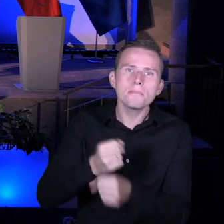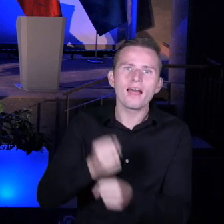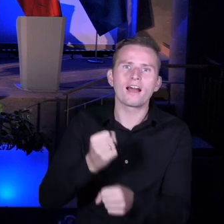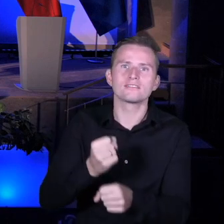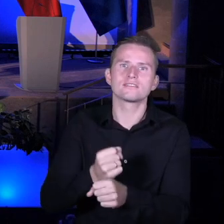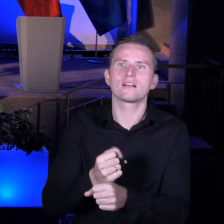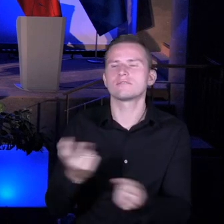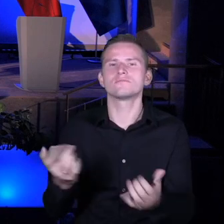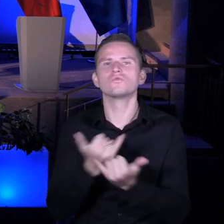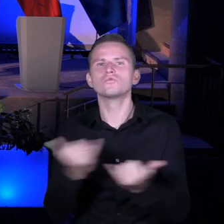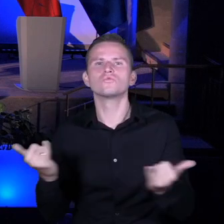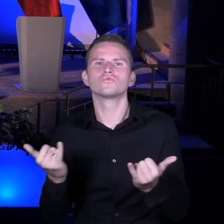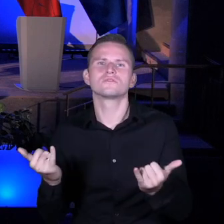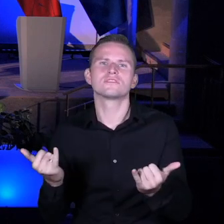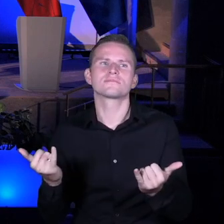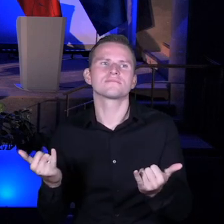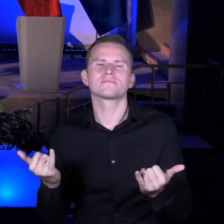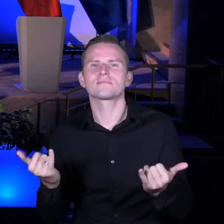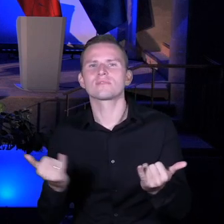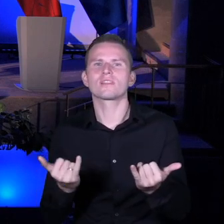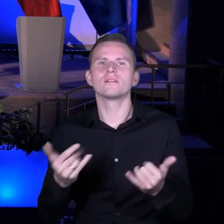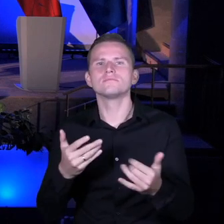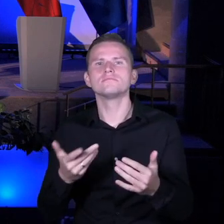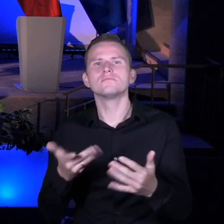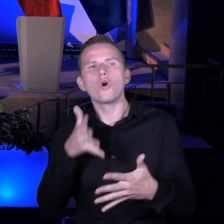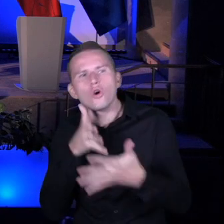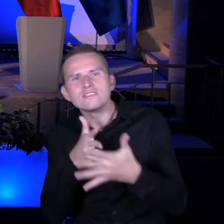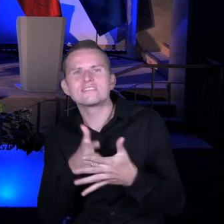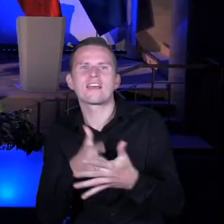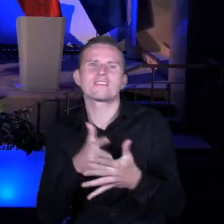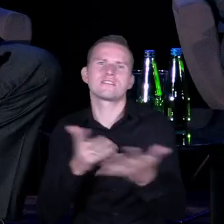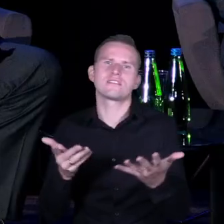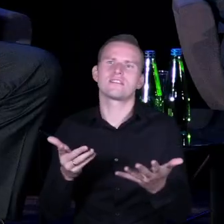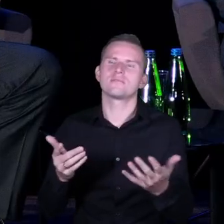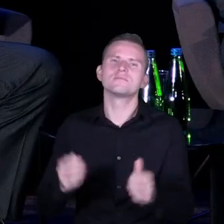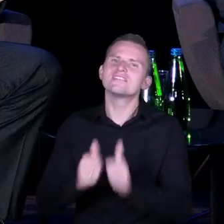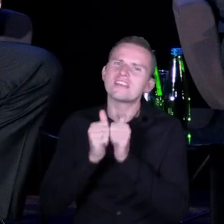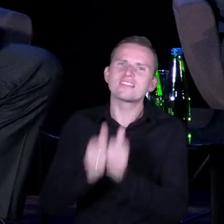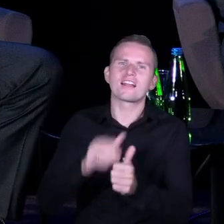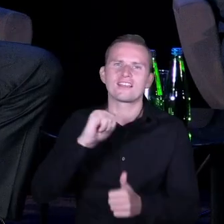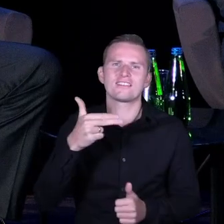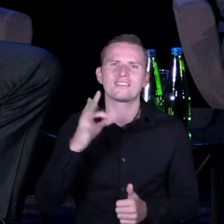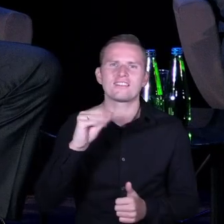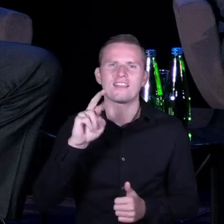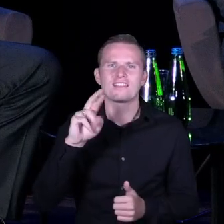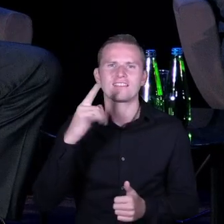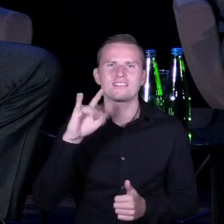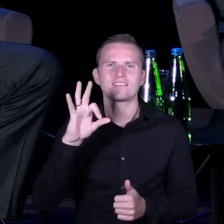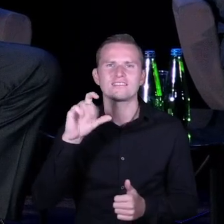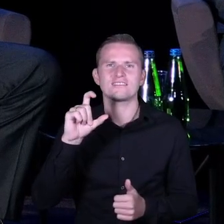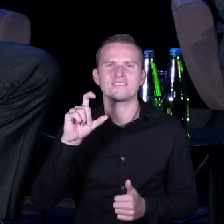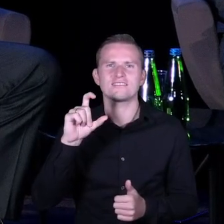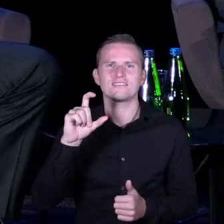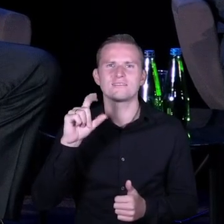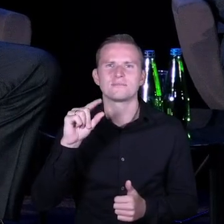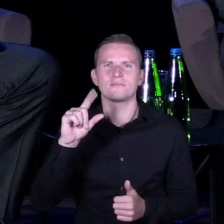narzędzia wypracowane, jak sposoby oceny, zadania interdyscyplinarne, te wszystkie ćwiczenia przeprowadzone w